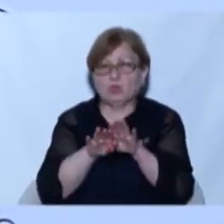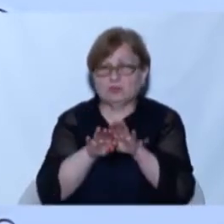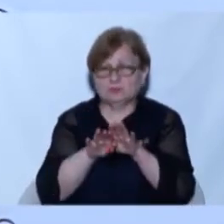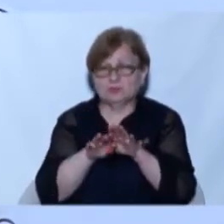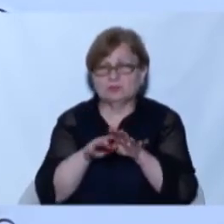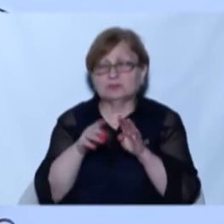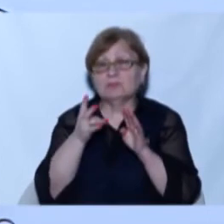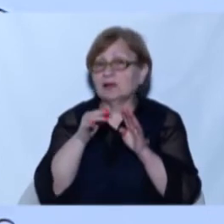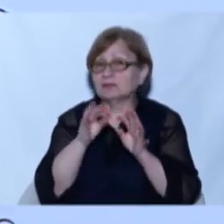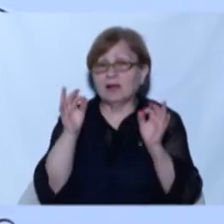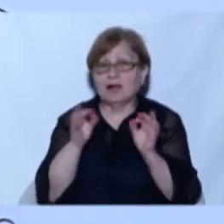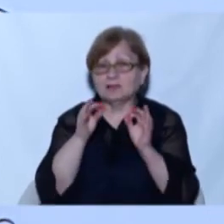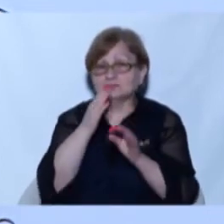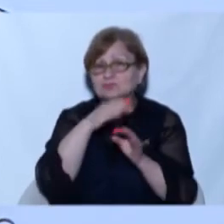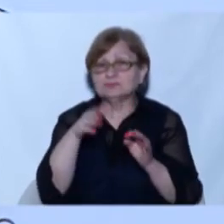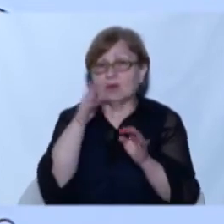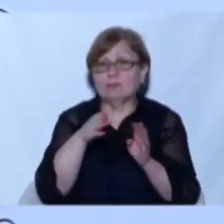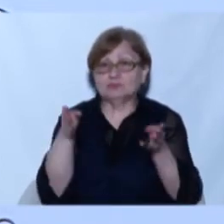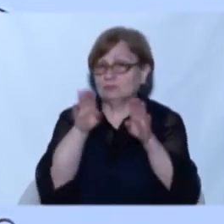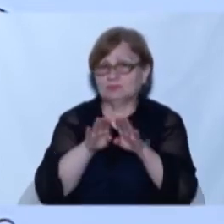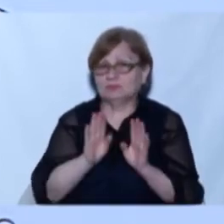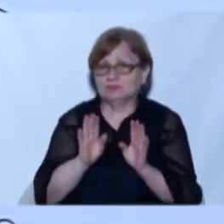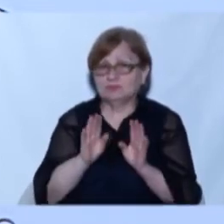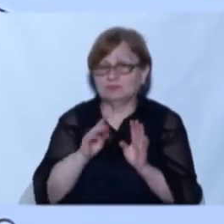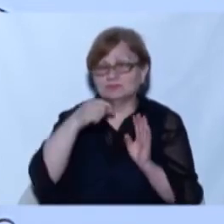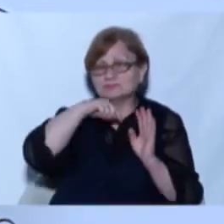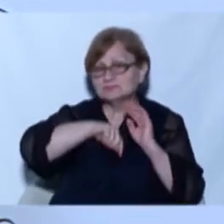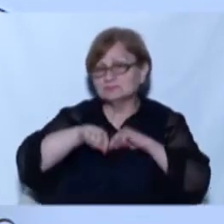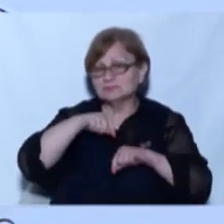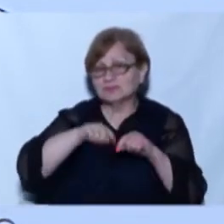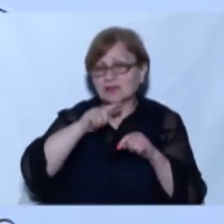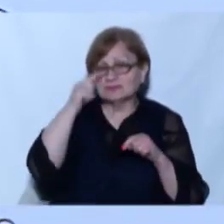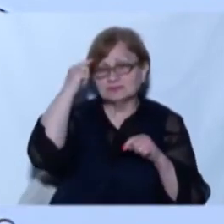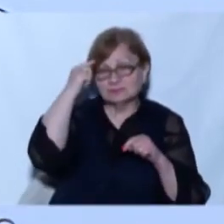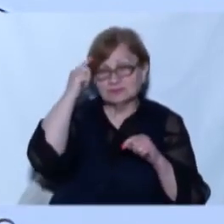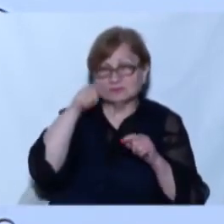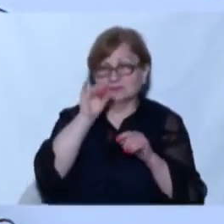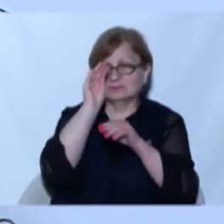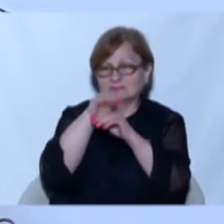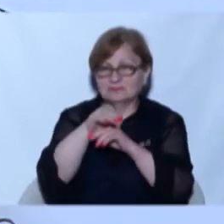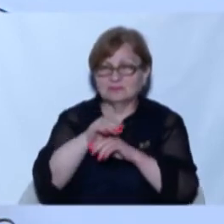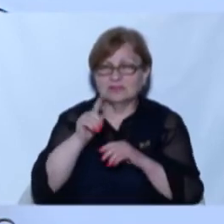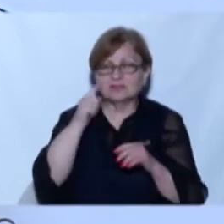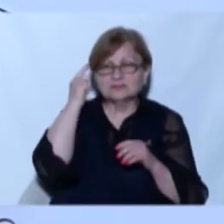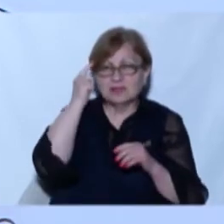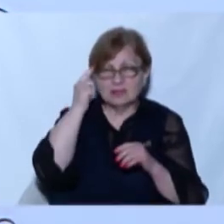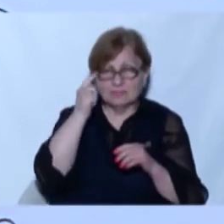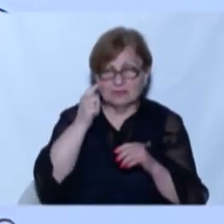ამ მოთხრობამ გაგიჩინათ. Რაც გასწავლათ. Razet daga